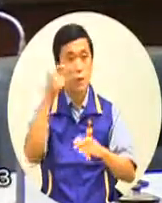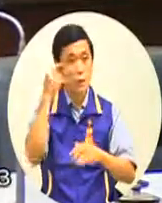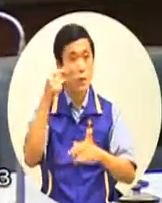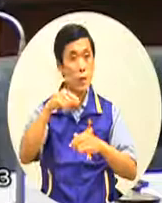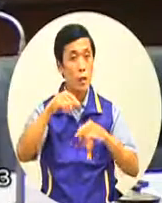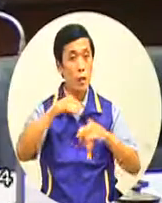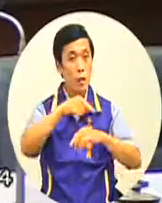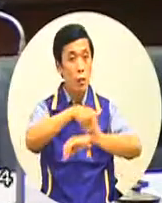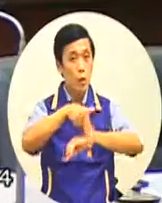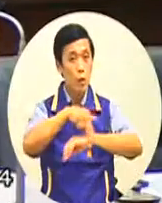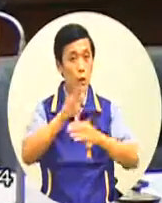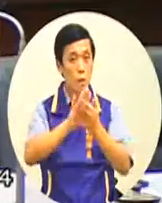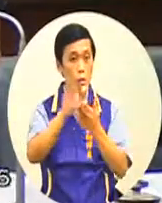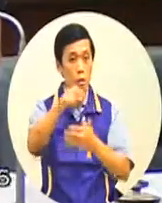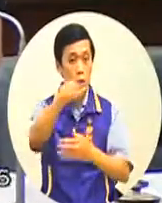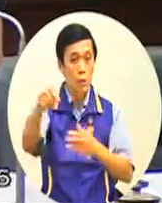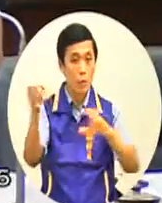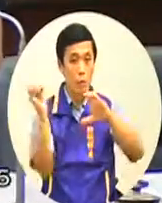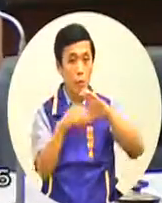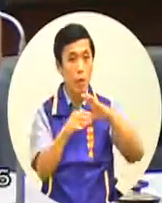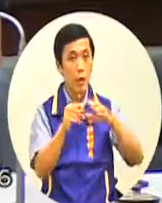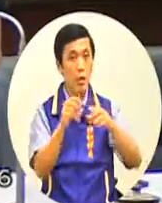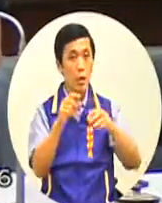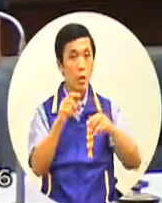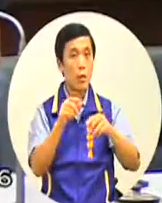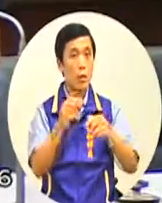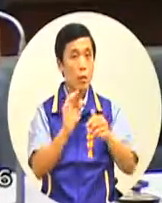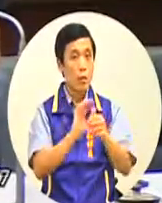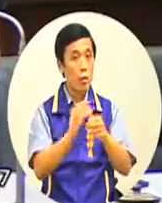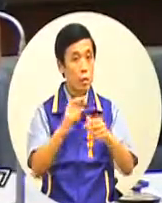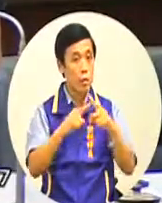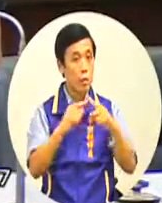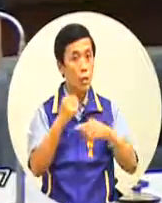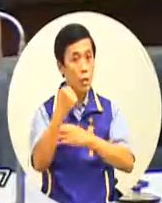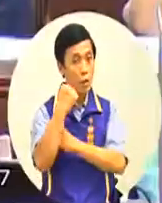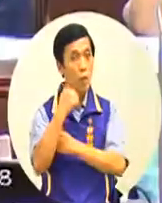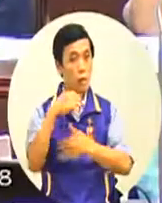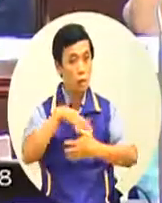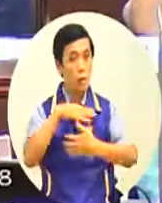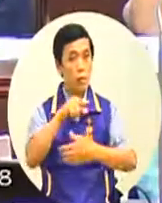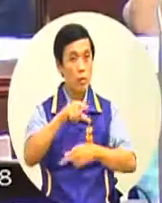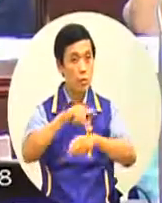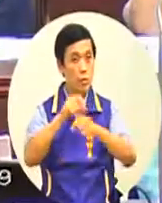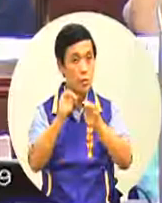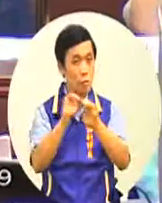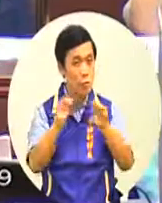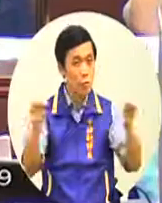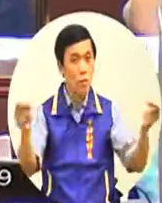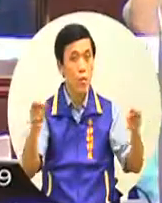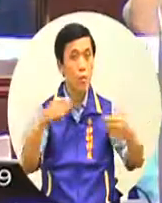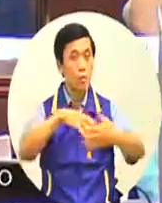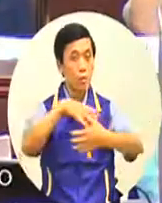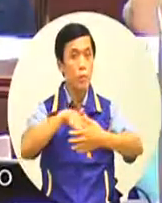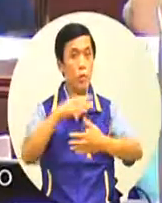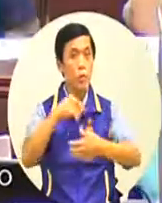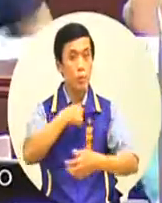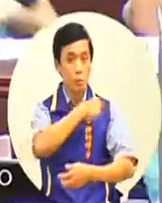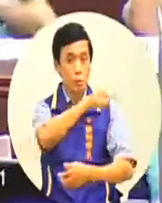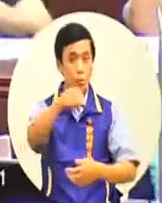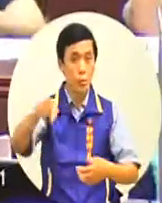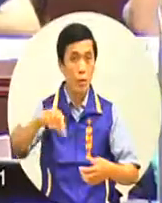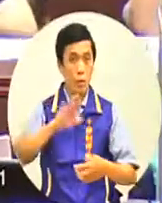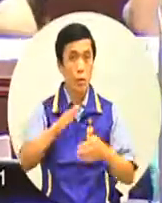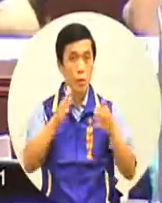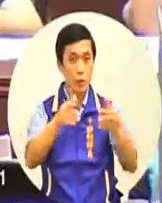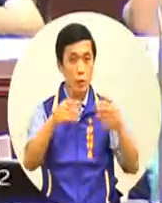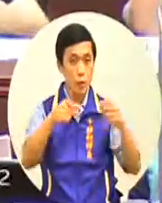照的人力，就让你认同这个吗？ 这个部分其实长久以来一直都有在争辩，就是大家都有非常在辩